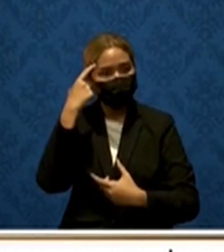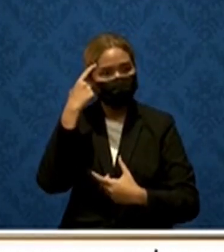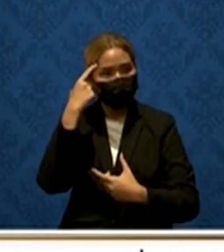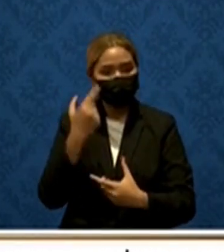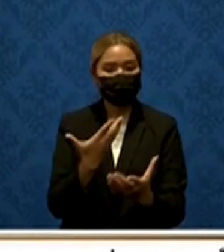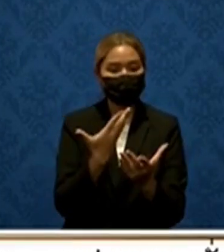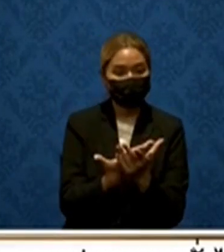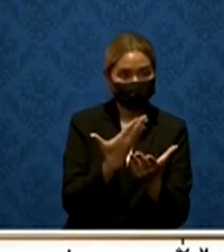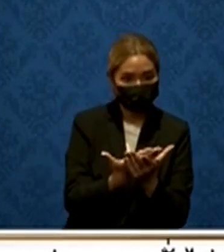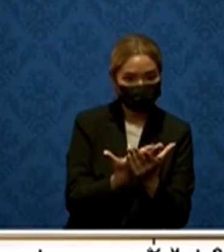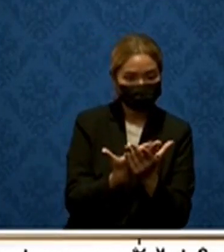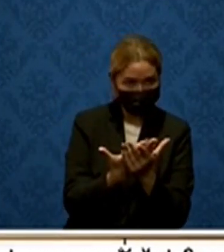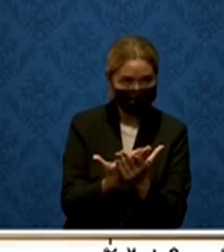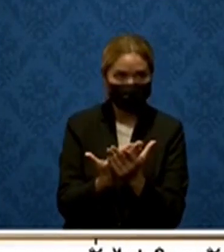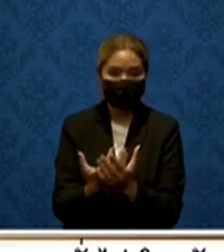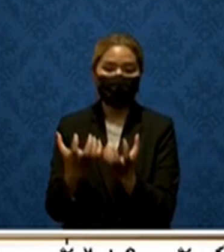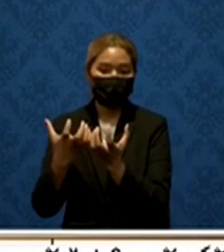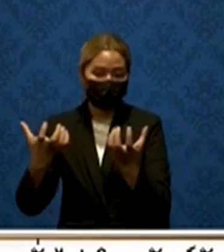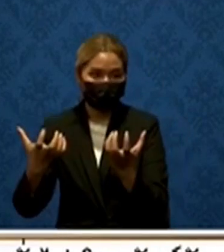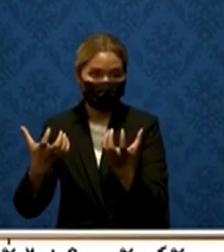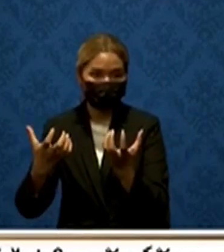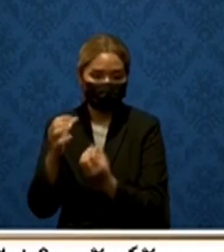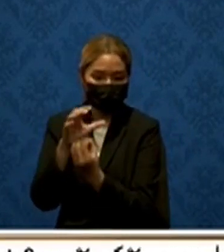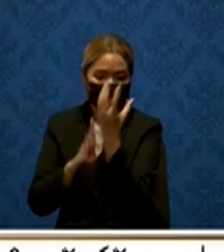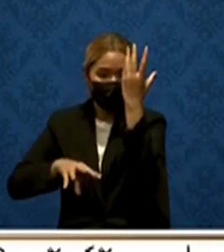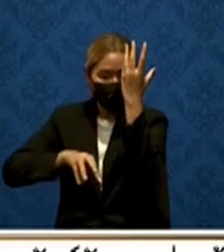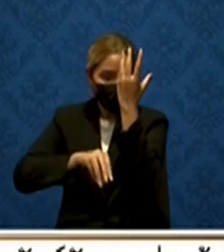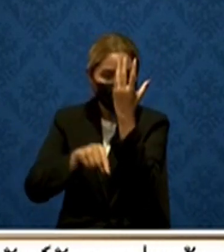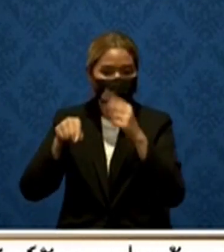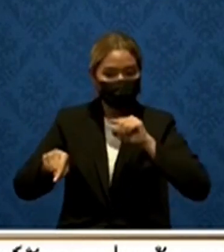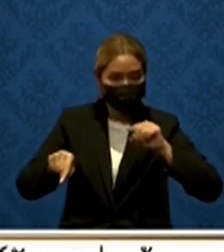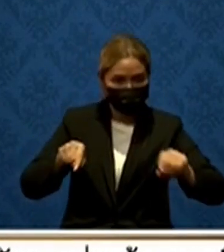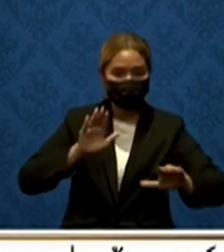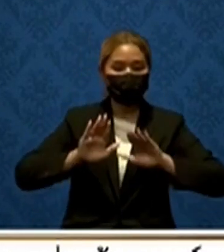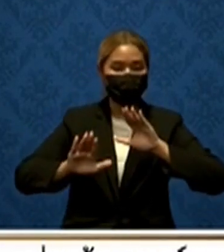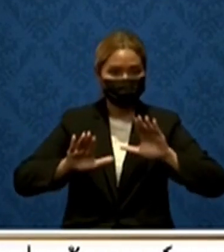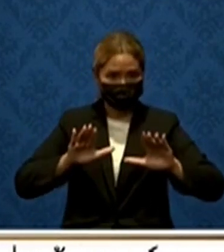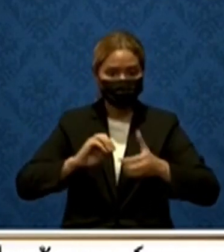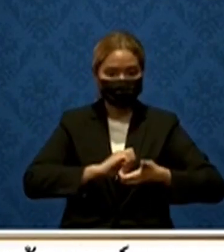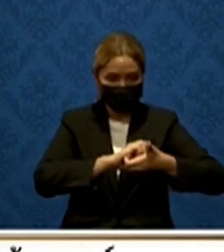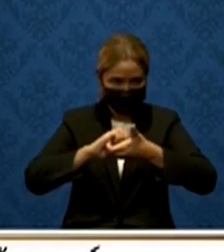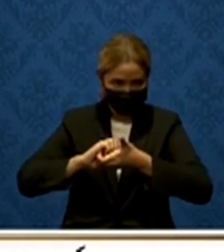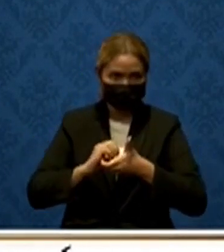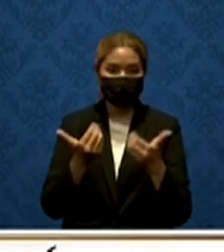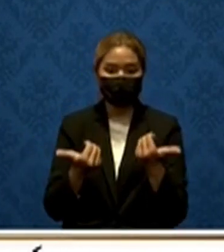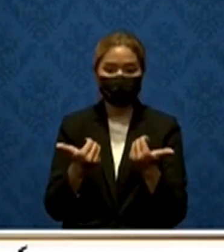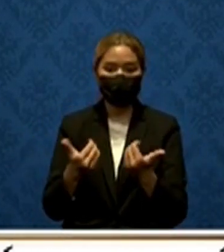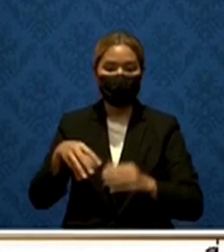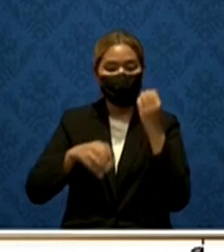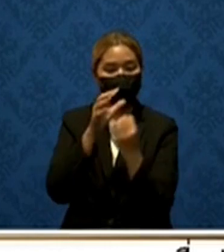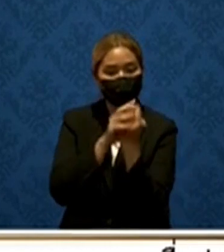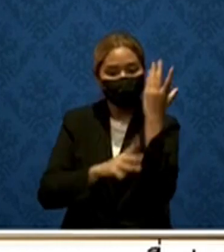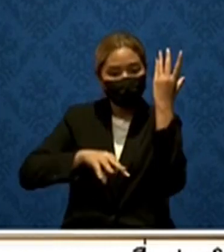าแล้วกปริมาณให้ปุ๊ยยัสามารถนำเข้ามาได้แต่ถ้าจะนำเข้ามาได้